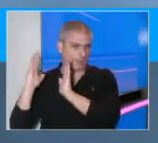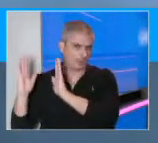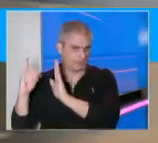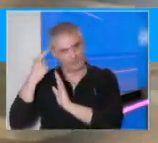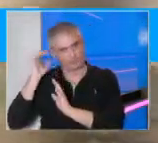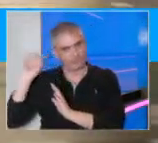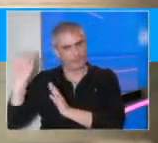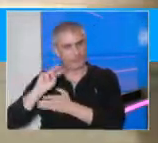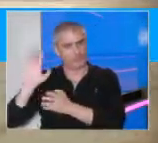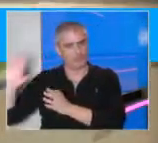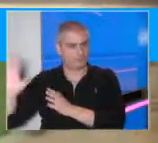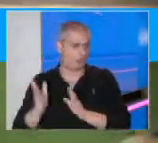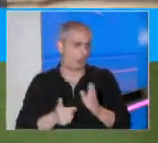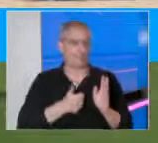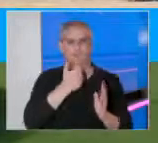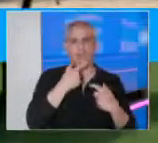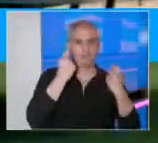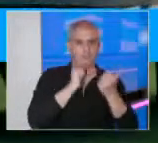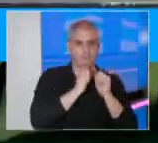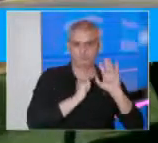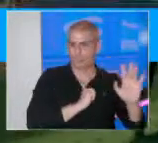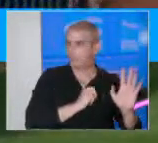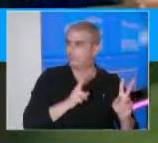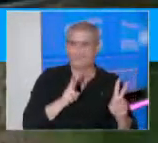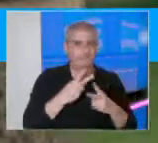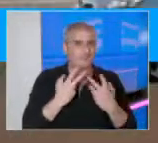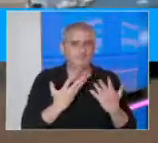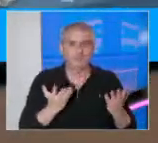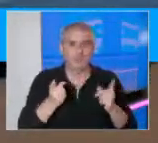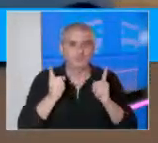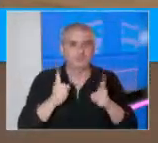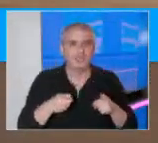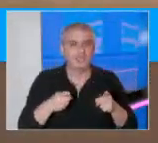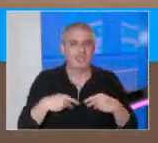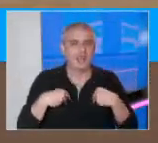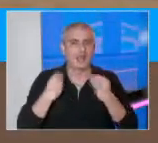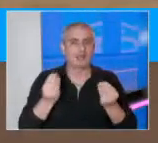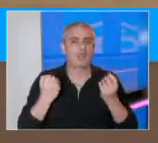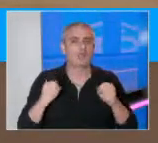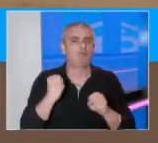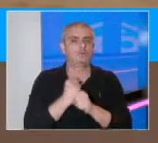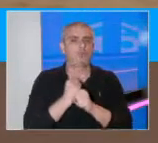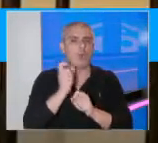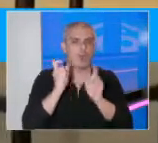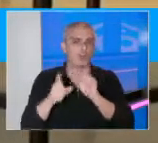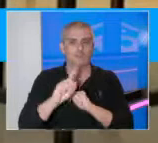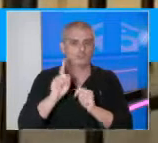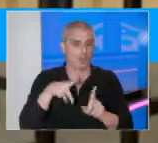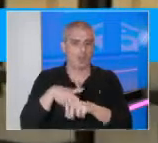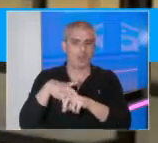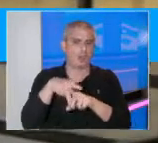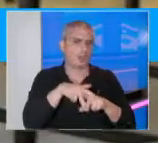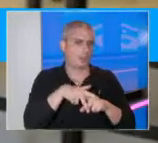הזה חושבת על העניינים שלה, שר התרבות והספורט, אי אפשר, צריך לתת חופש פעולה לאנשים ולא לשים להם